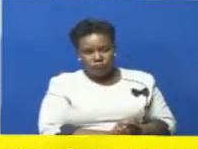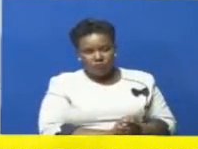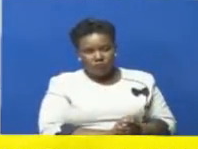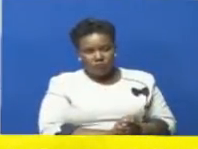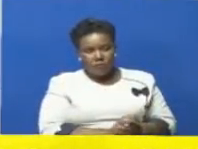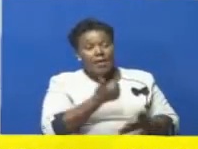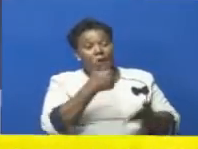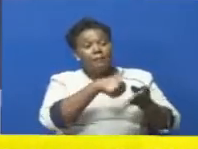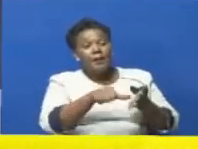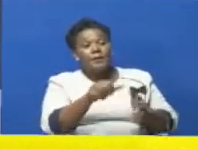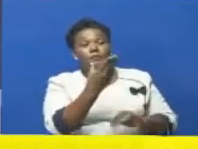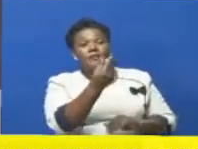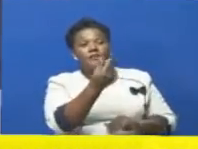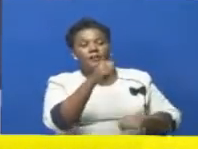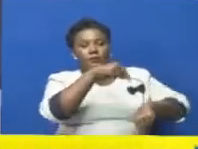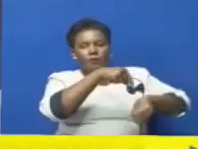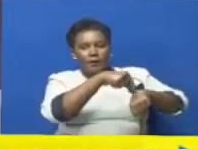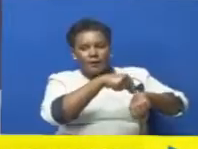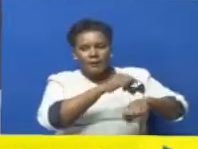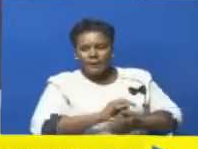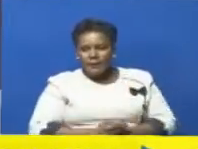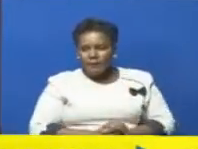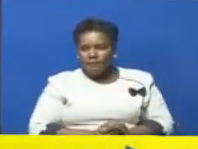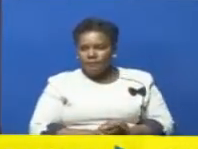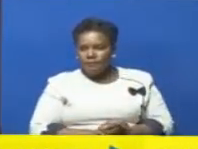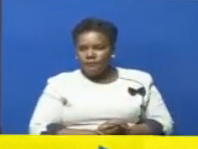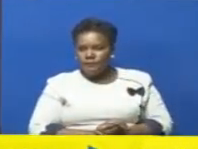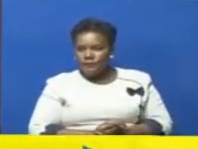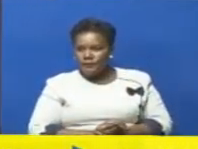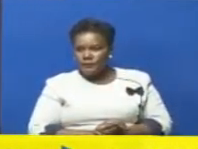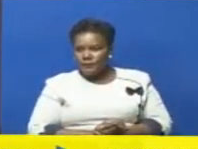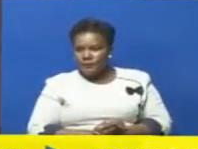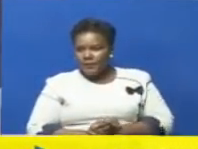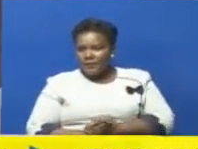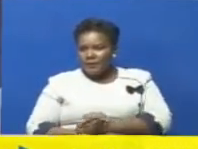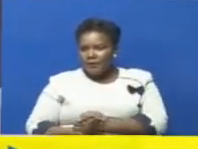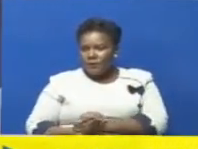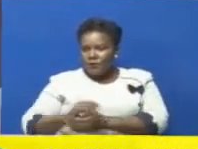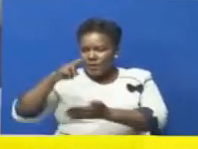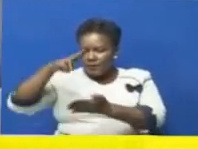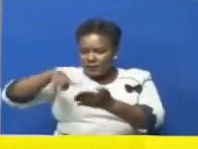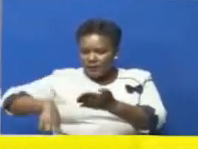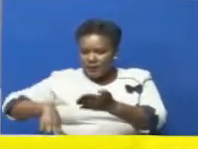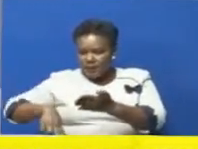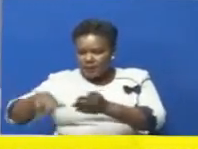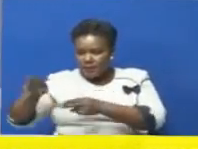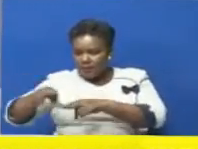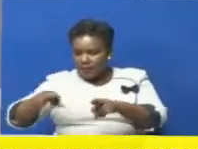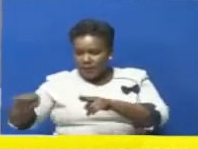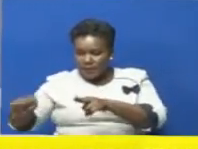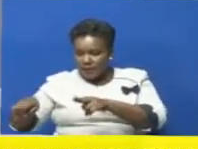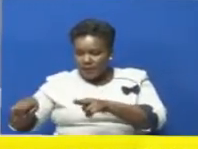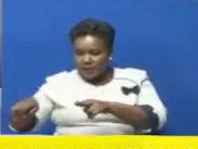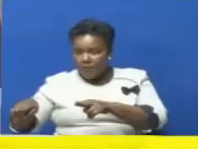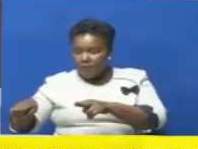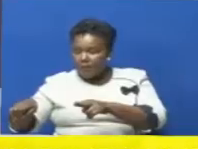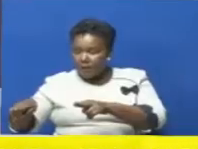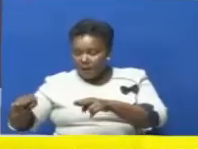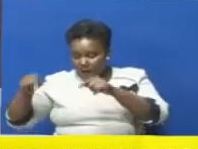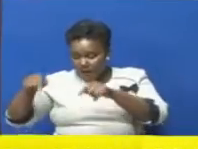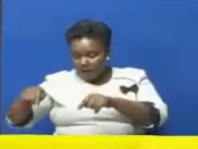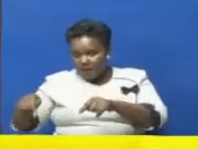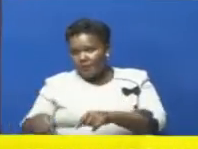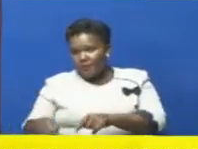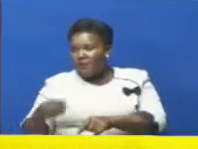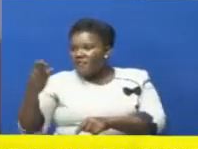wakati mwafaka. Kwa hiyo ina maana msaini mkataba leo uje upewe hela Januari au mwezi wa pili,